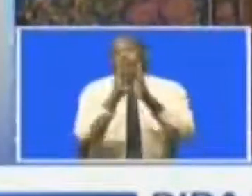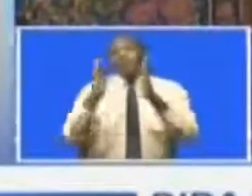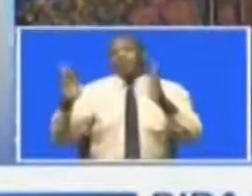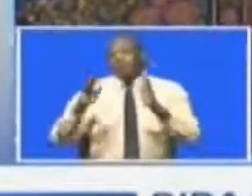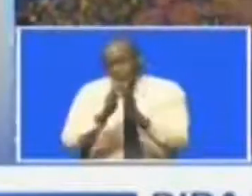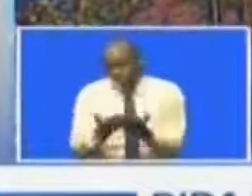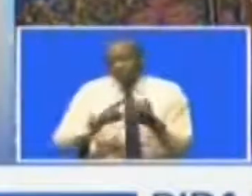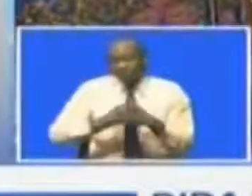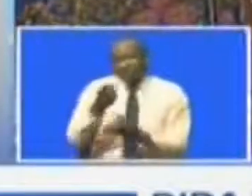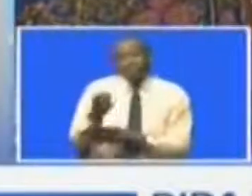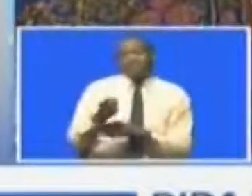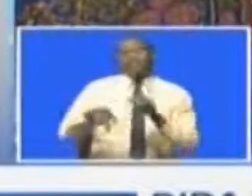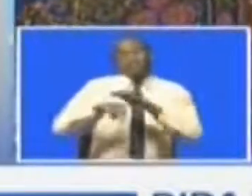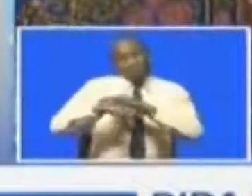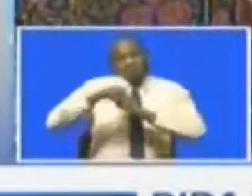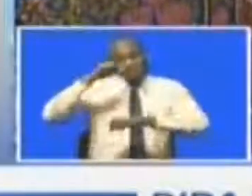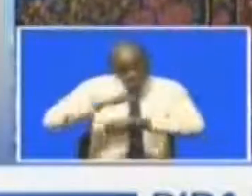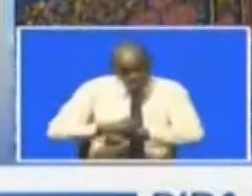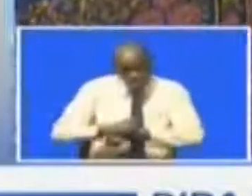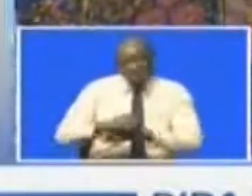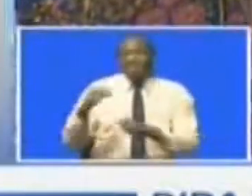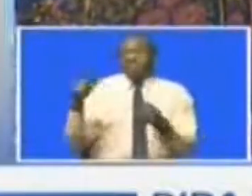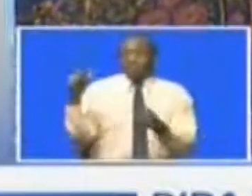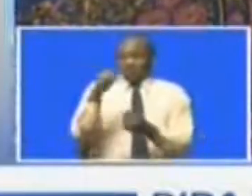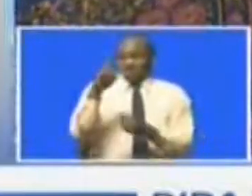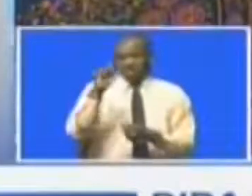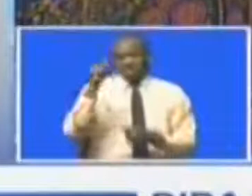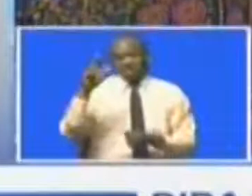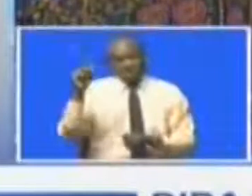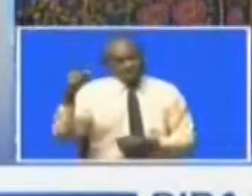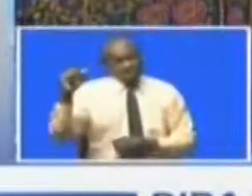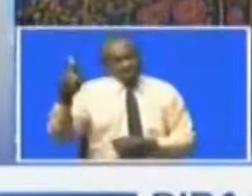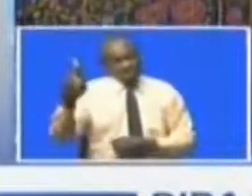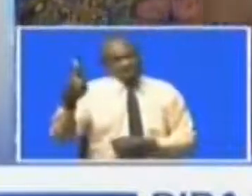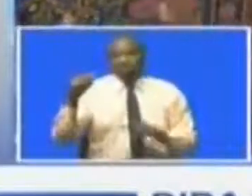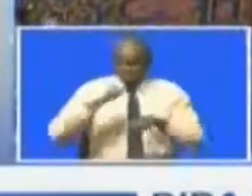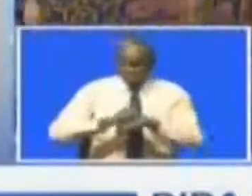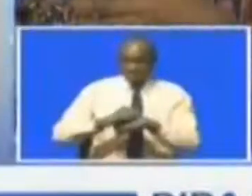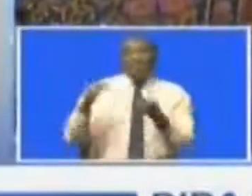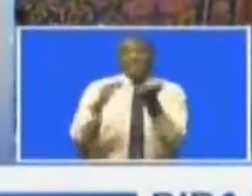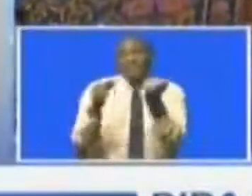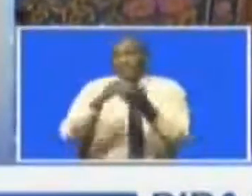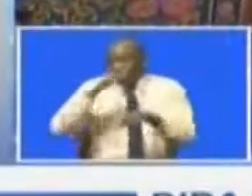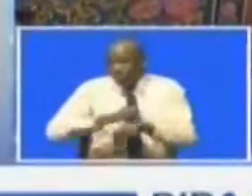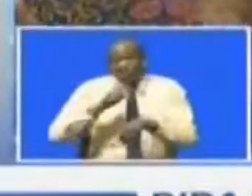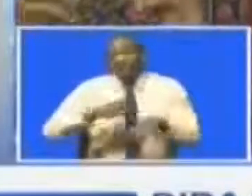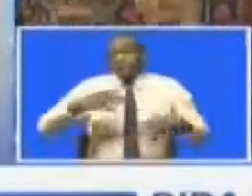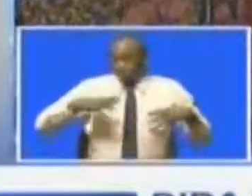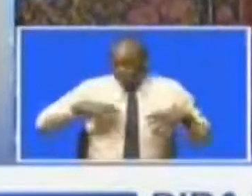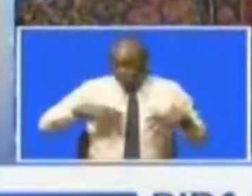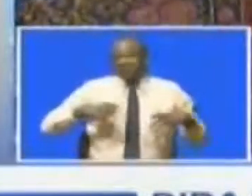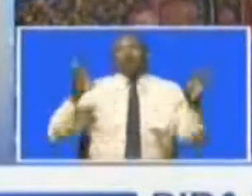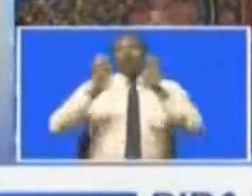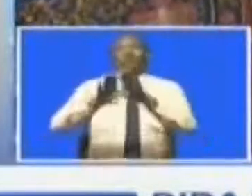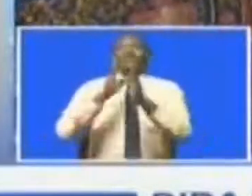ya kwanza katika shule ya msingi ya Girgir, but tukagundua kwamba Girgir wanapoenda katika likizo, maktaba hii